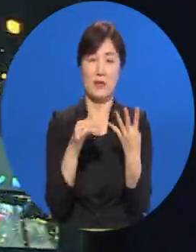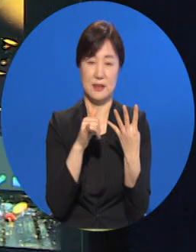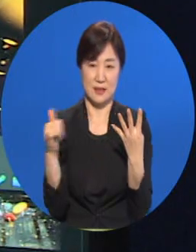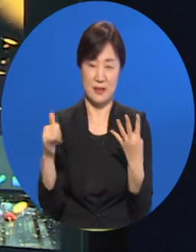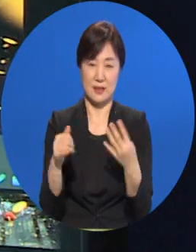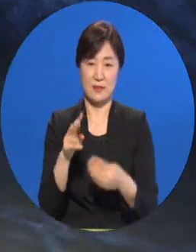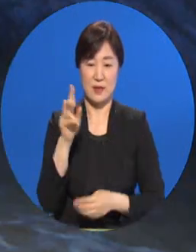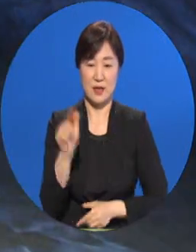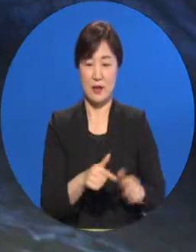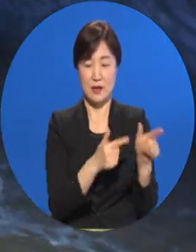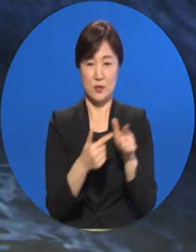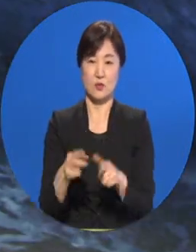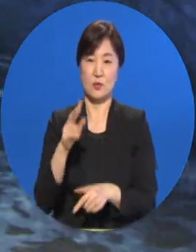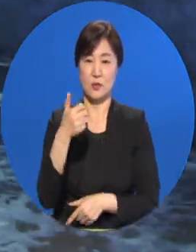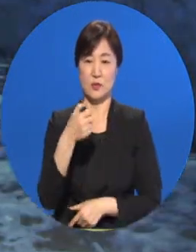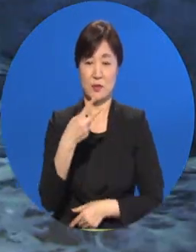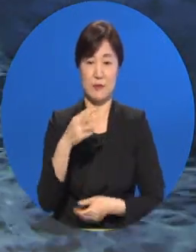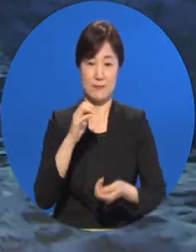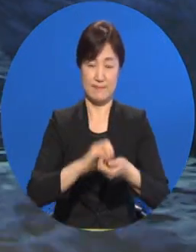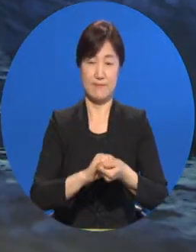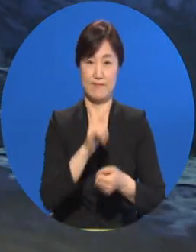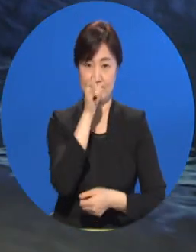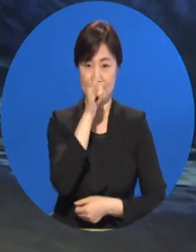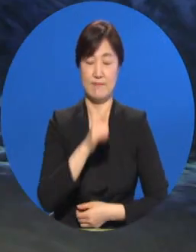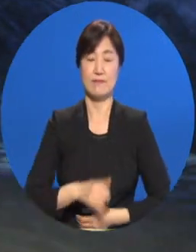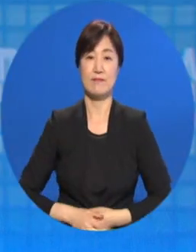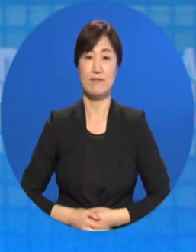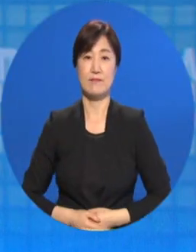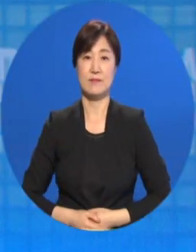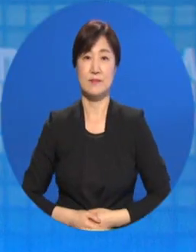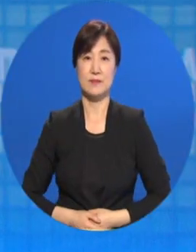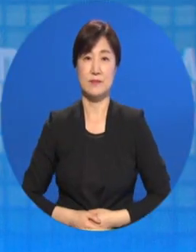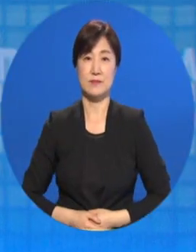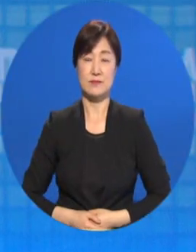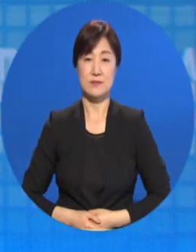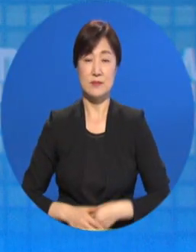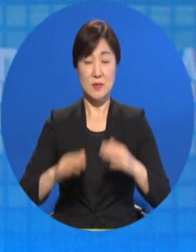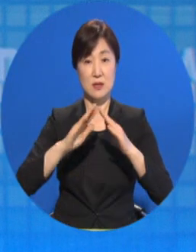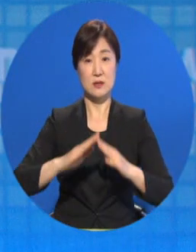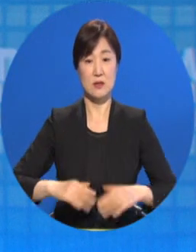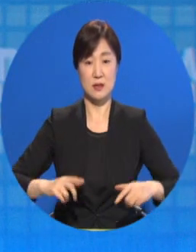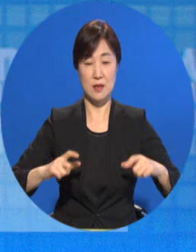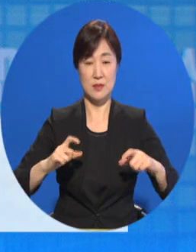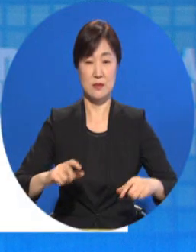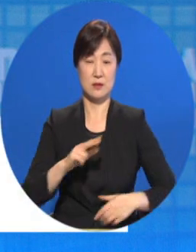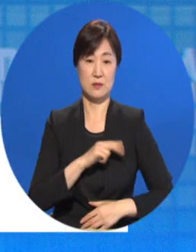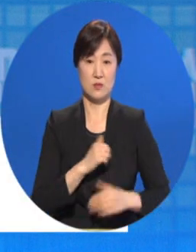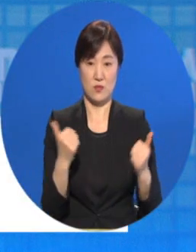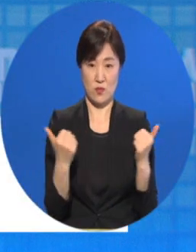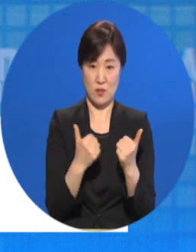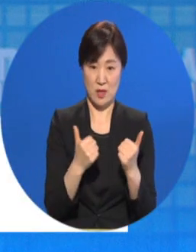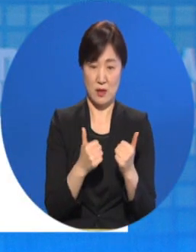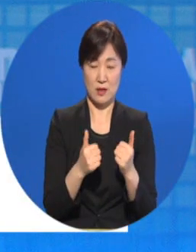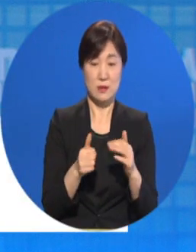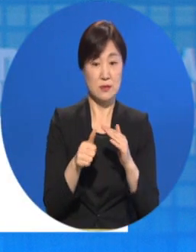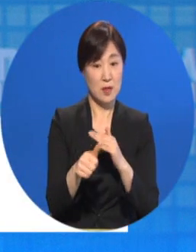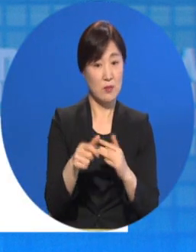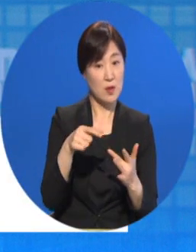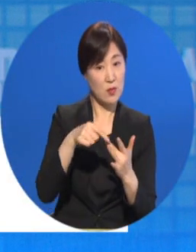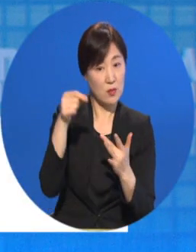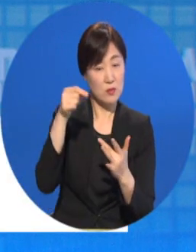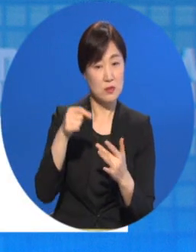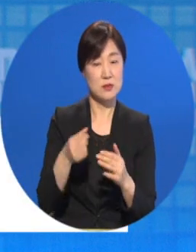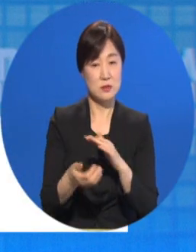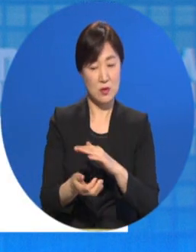인원이 제한됩니다. MBC 뉴스 윤근수입니다. 네, 전라남도 의회 후반기 의장단 선거를 앞두고